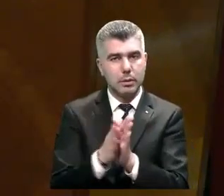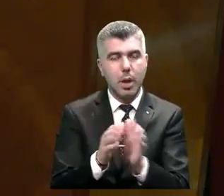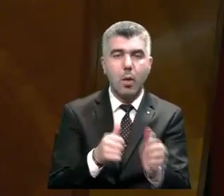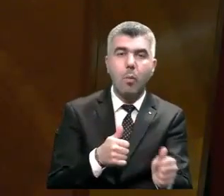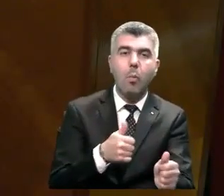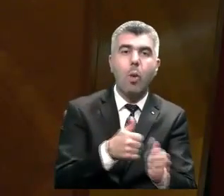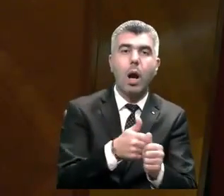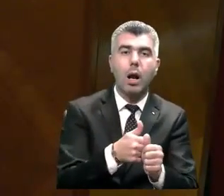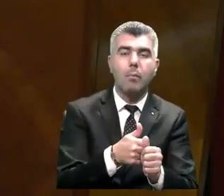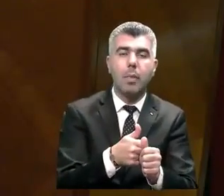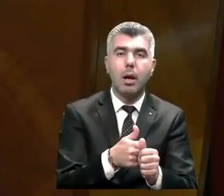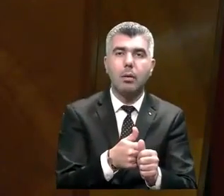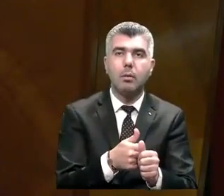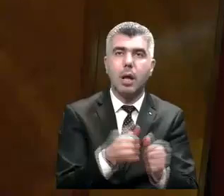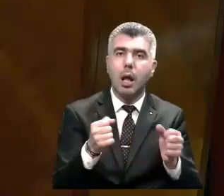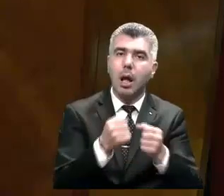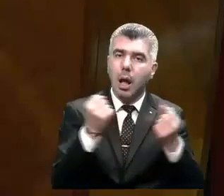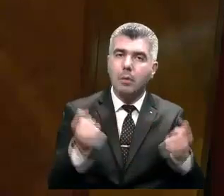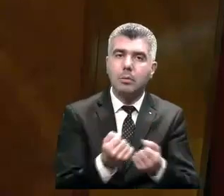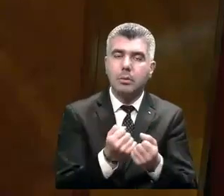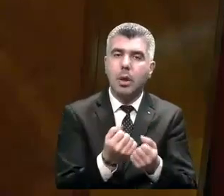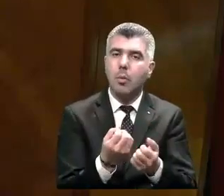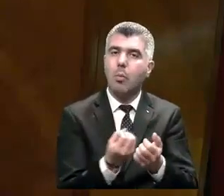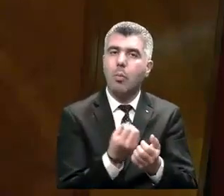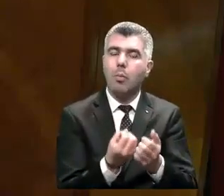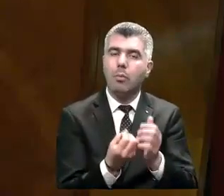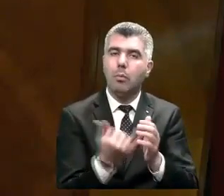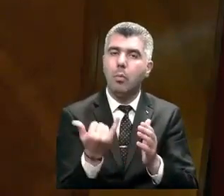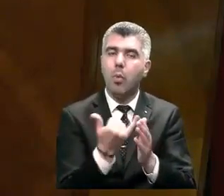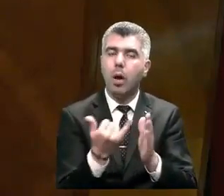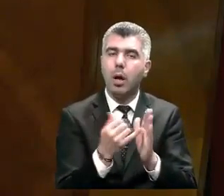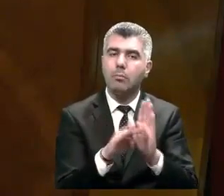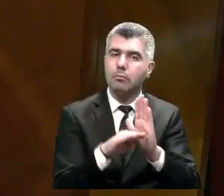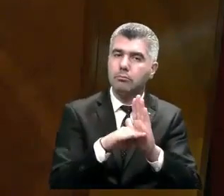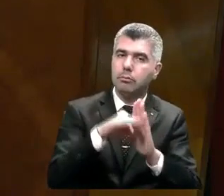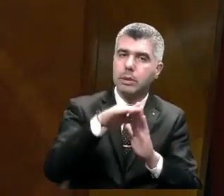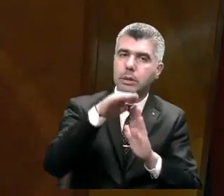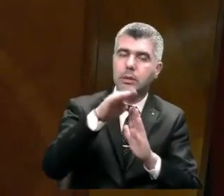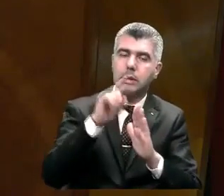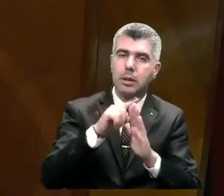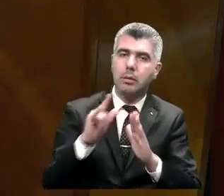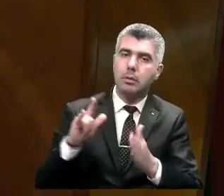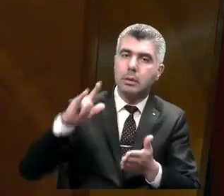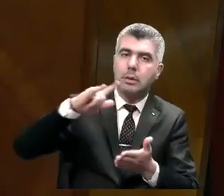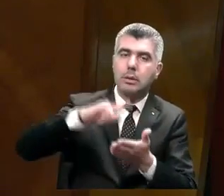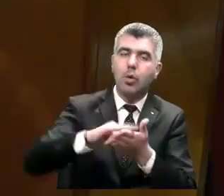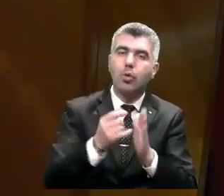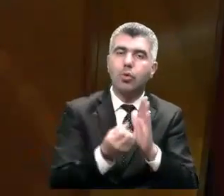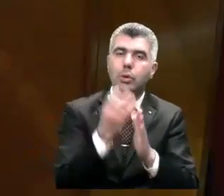النمو الجد المهم ديال الحركه الجويه في المغرب غير المرتقبه،